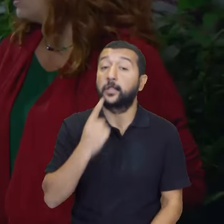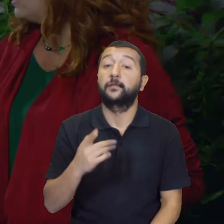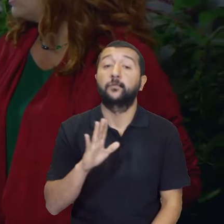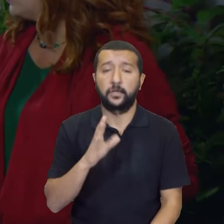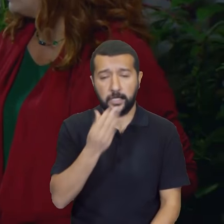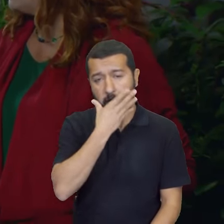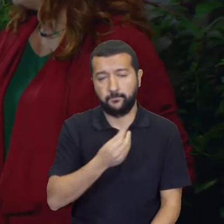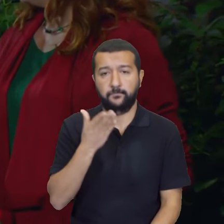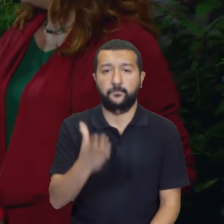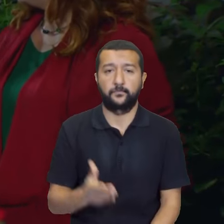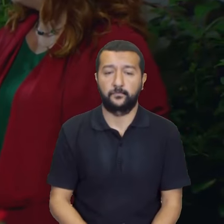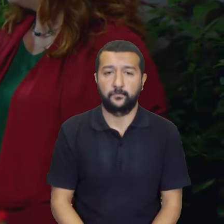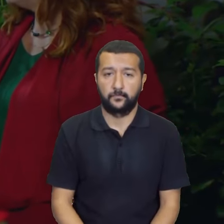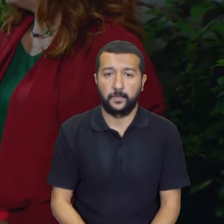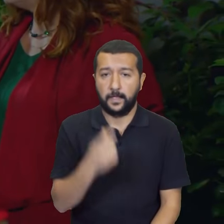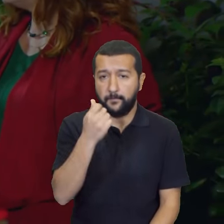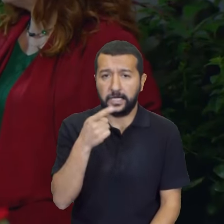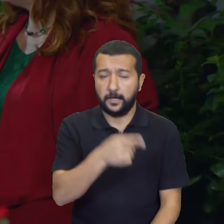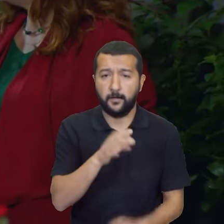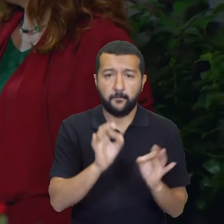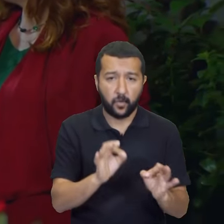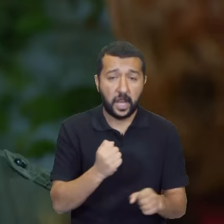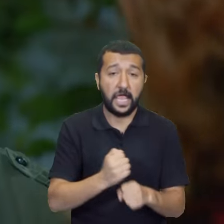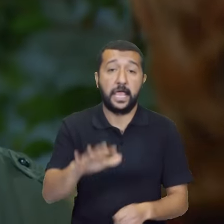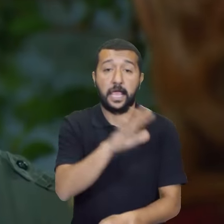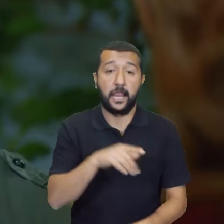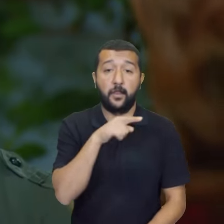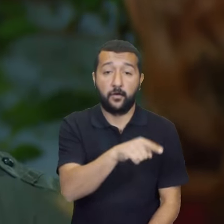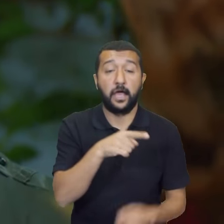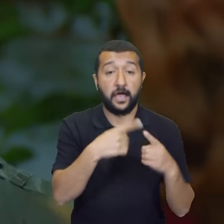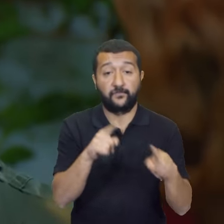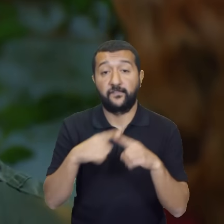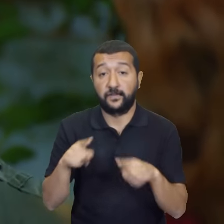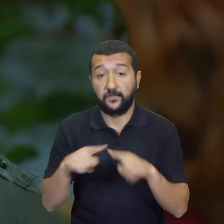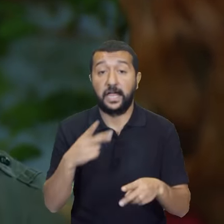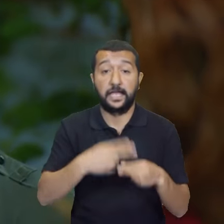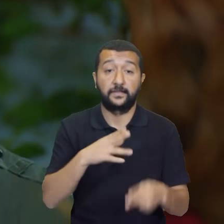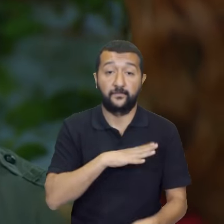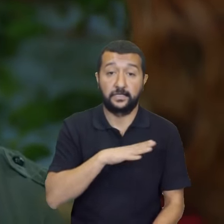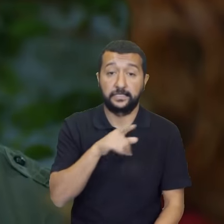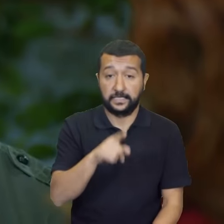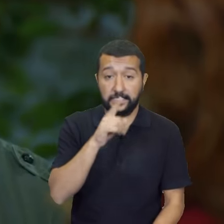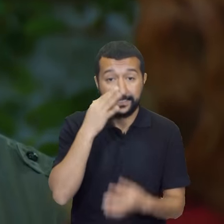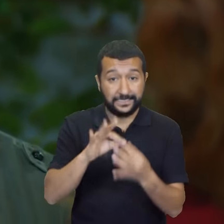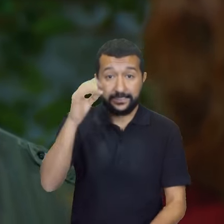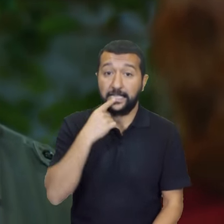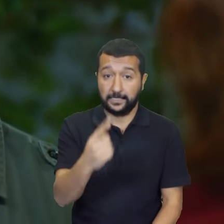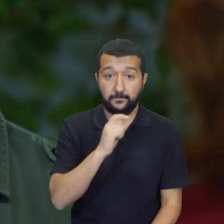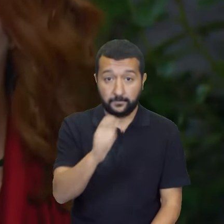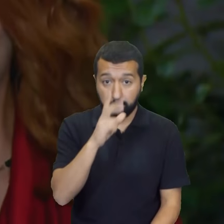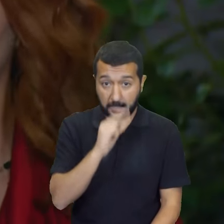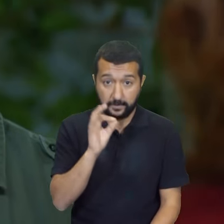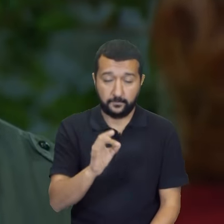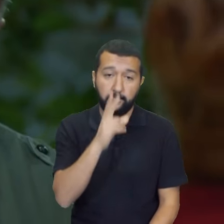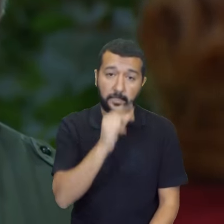demiyorum. Ne kadar ayıp bir şey ya. Parayı nasıl böyle genellersin ya? Onların hepsi ayrı ayrı adı var. Sana sadece insan deseler hoşuna gider